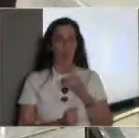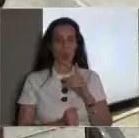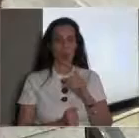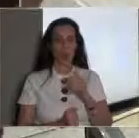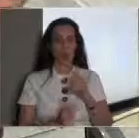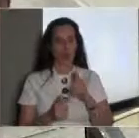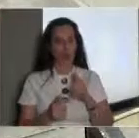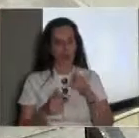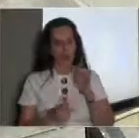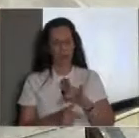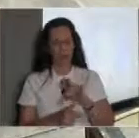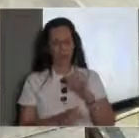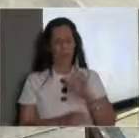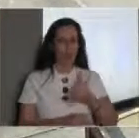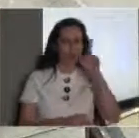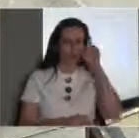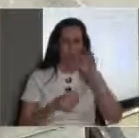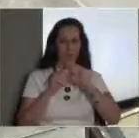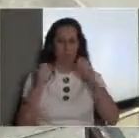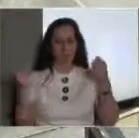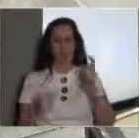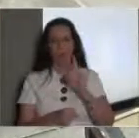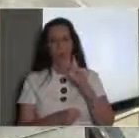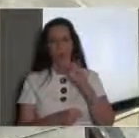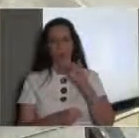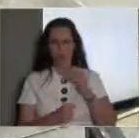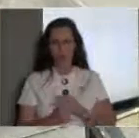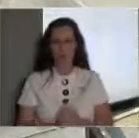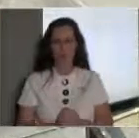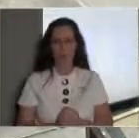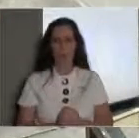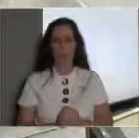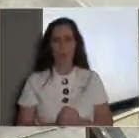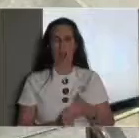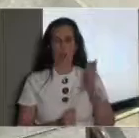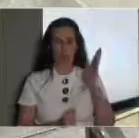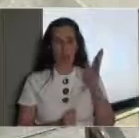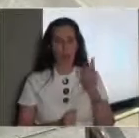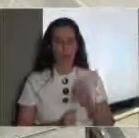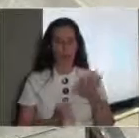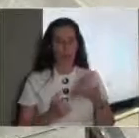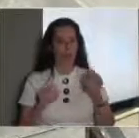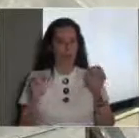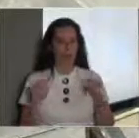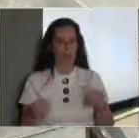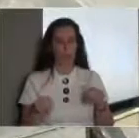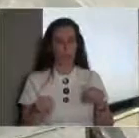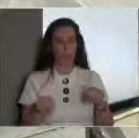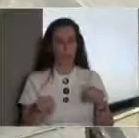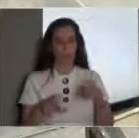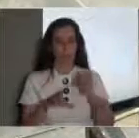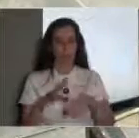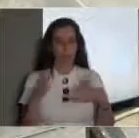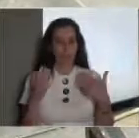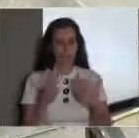נלחם לא בתורה, לא בשם ולא בתורתו, ולא ביהודים. העמלקים היום שולטים מהקרן